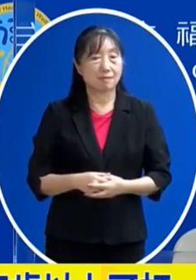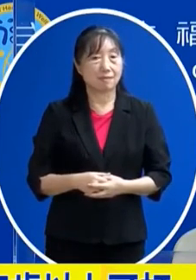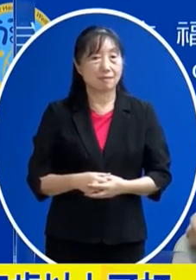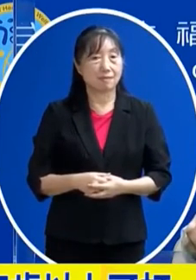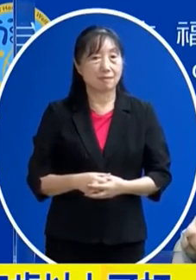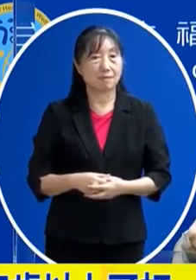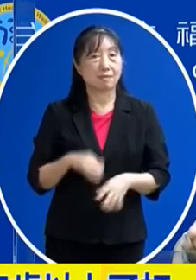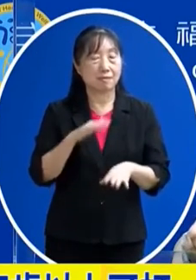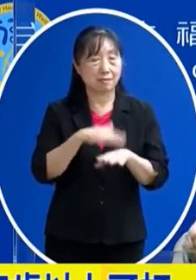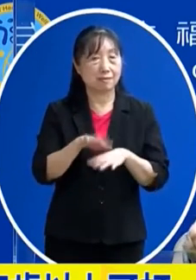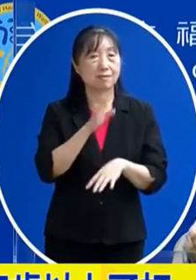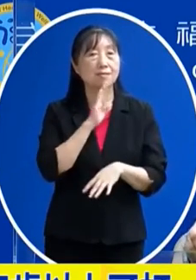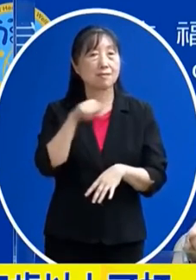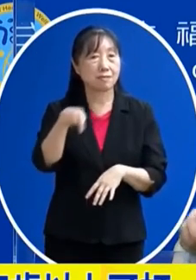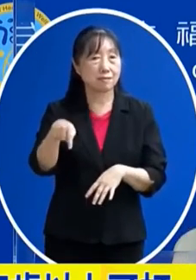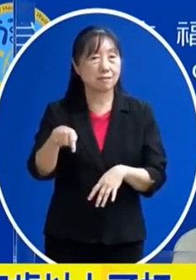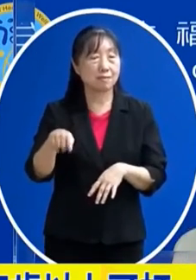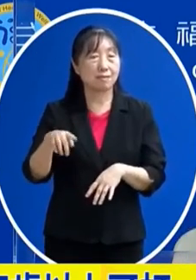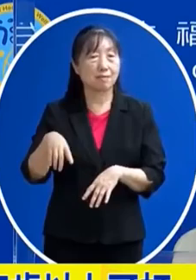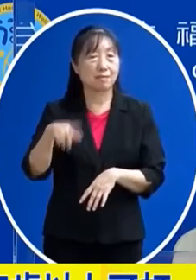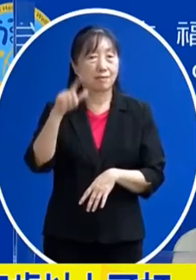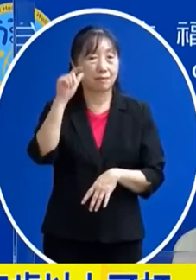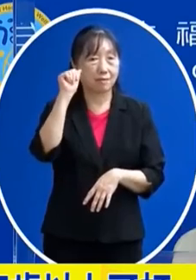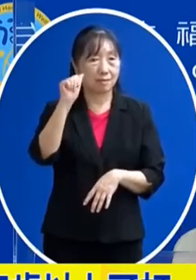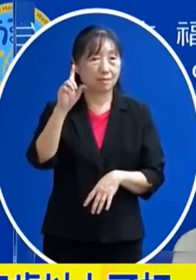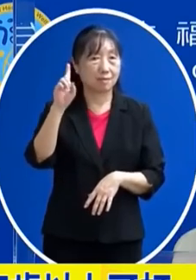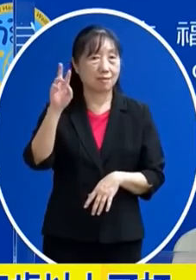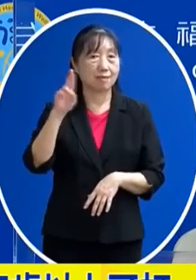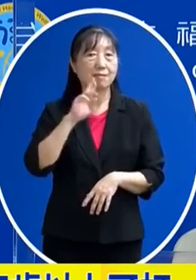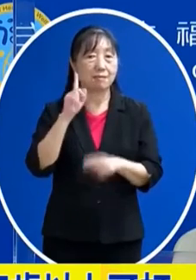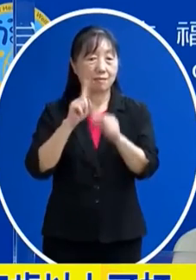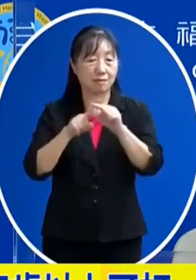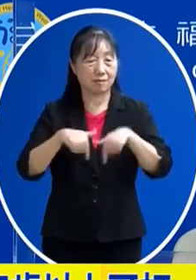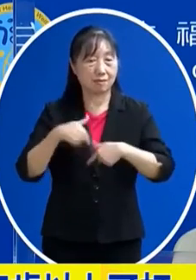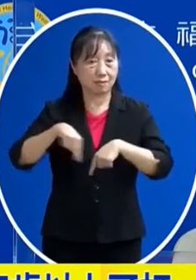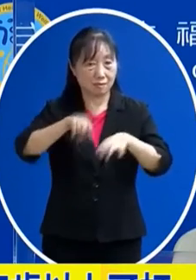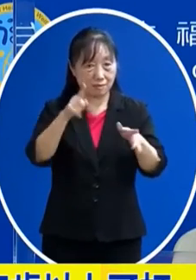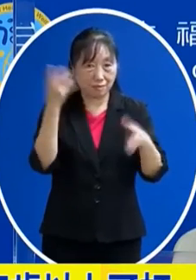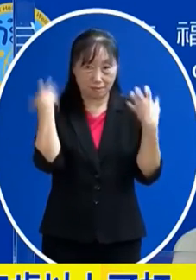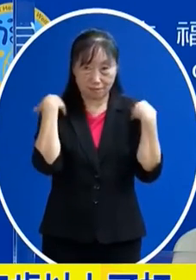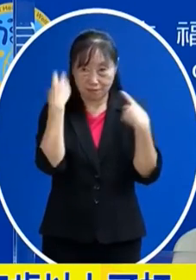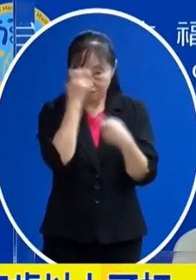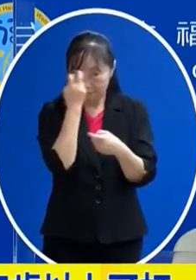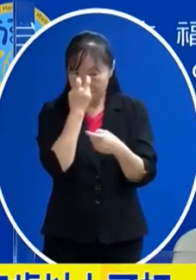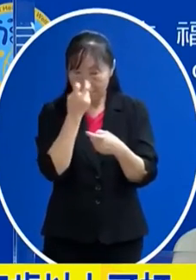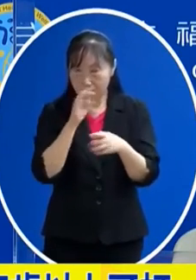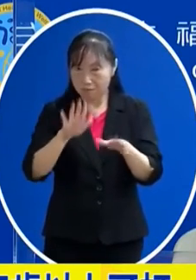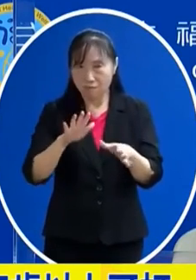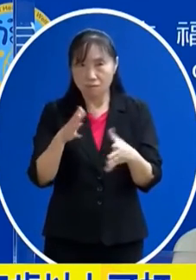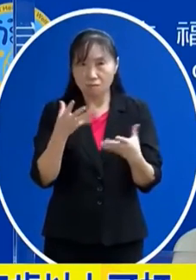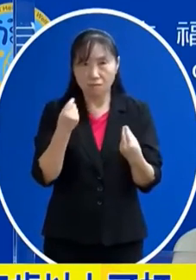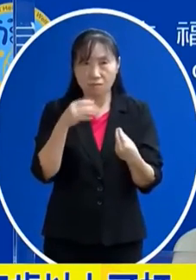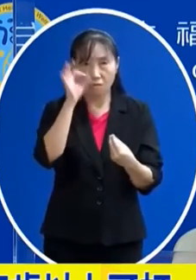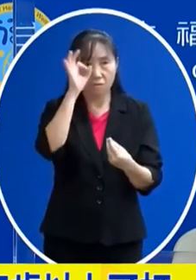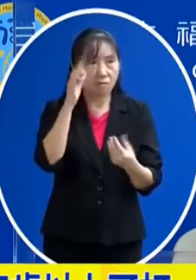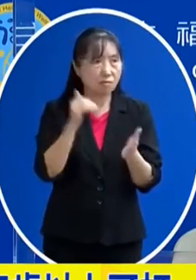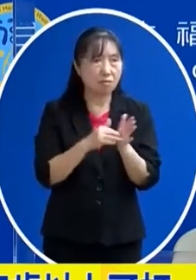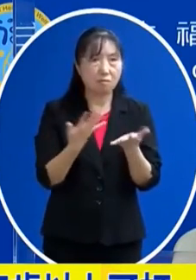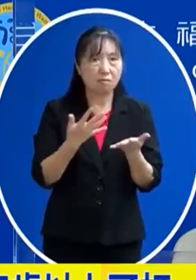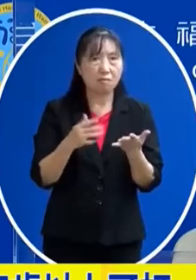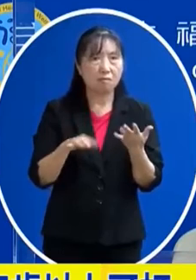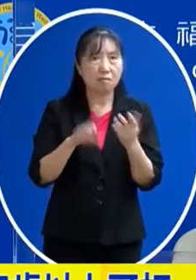的ADR 中心来做这个监测啦。那目前是没有看到有异常的一个现象。